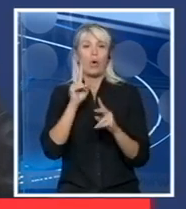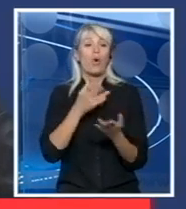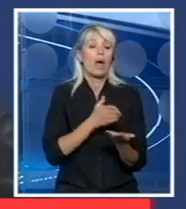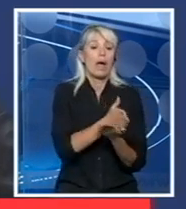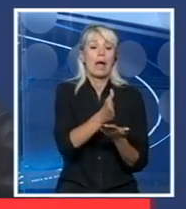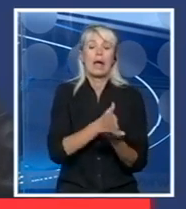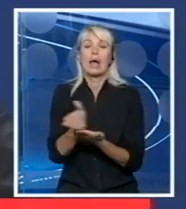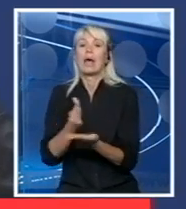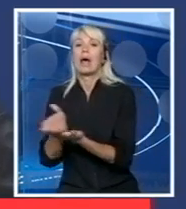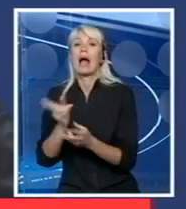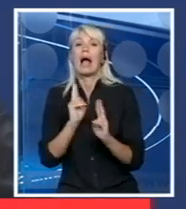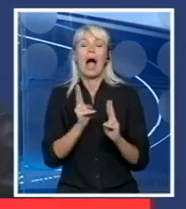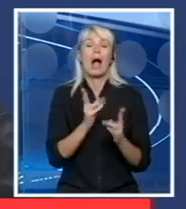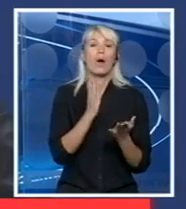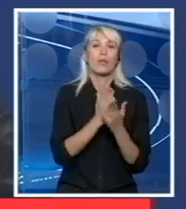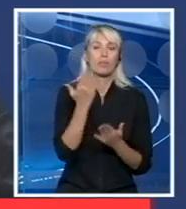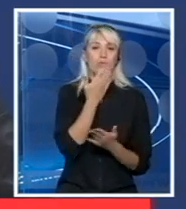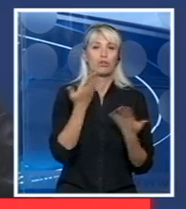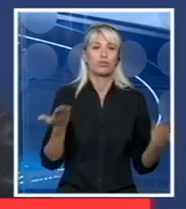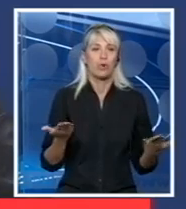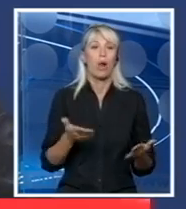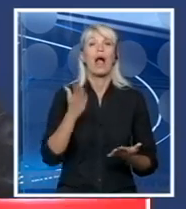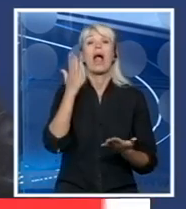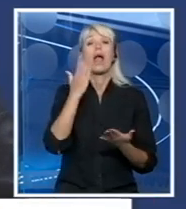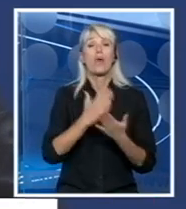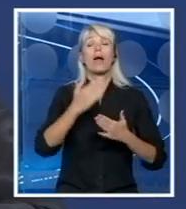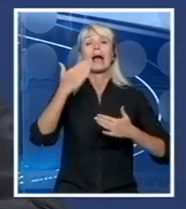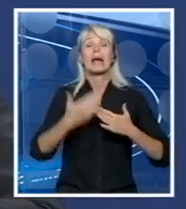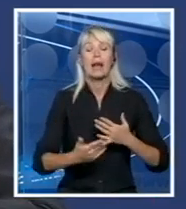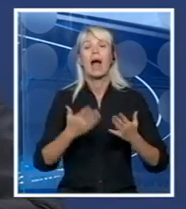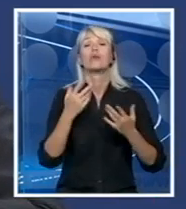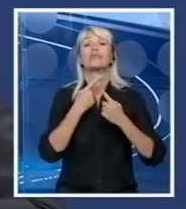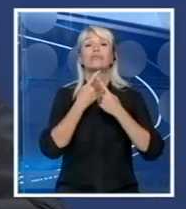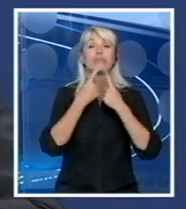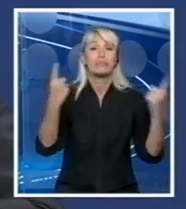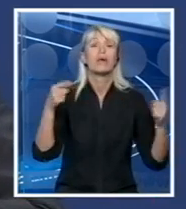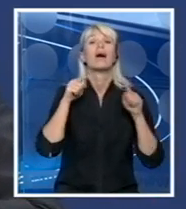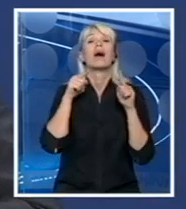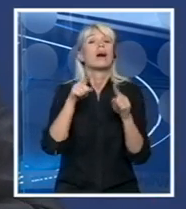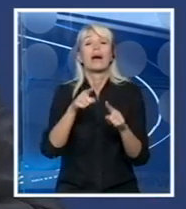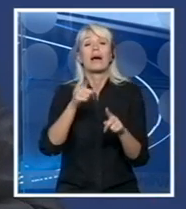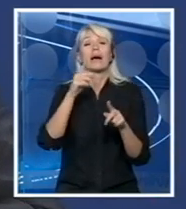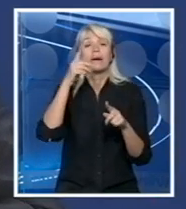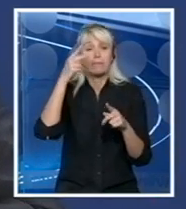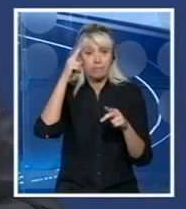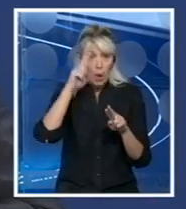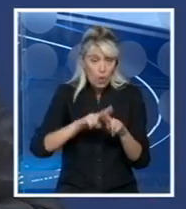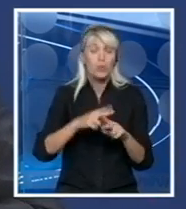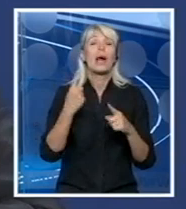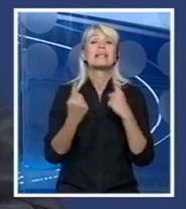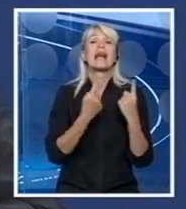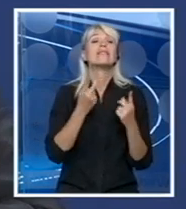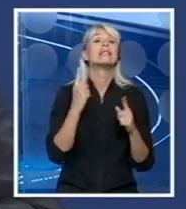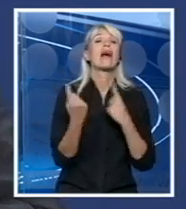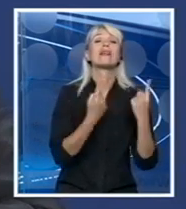vidovi ostvarivanja nastave. Naravno, uvek kažemo da to zavisi od trenutnog stanja zdravlja nacije, što i sada zavisi. I što je